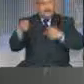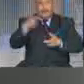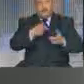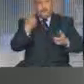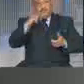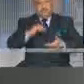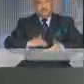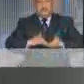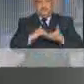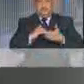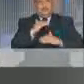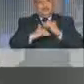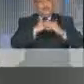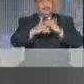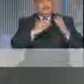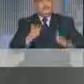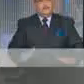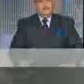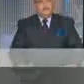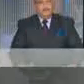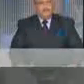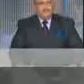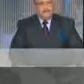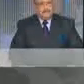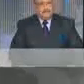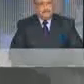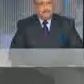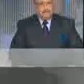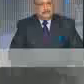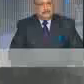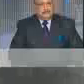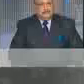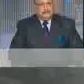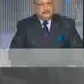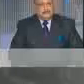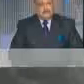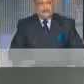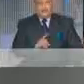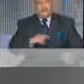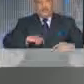في المجال الزراعي بشقي، إن كان نباتي أو حيواني،